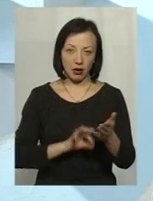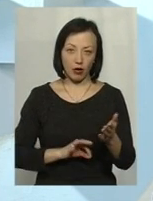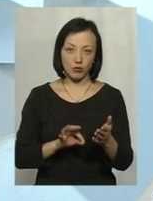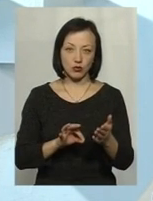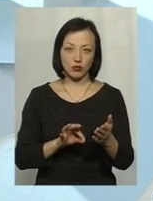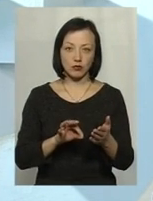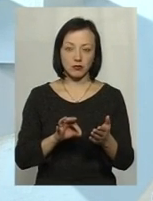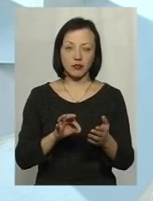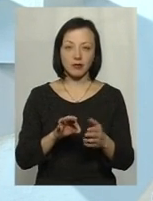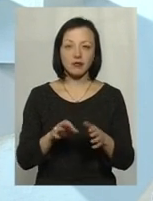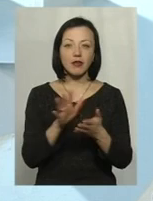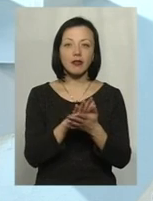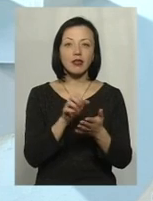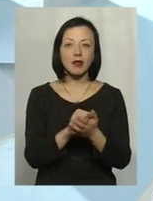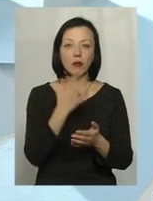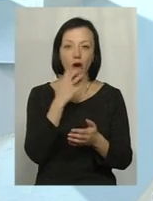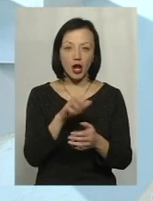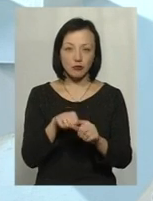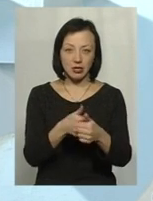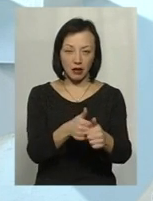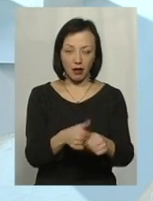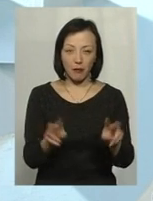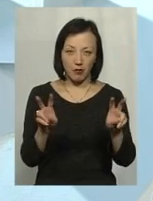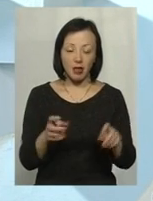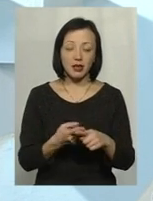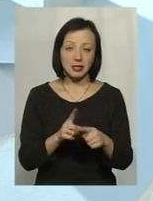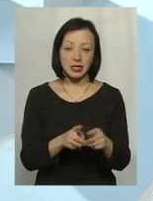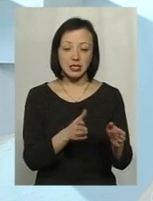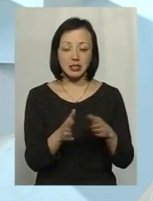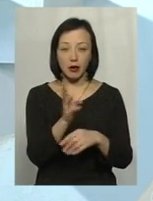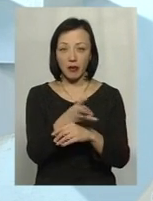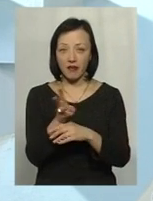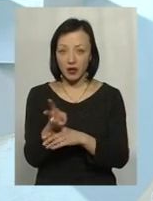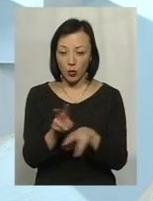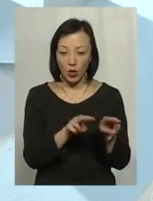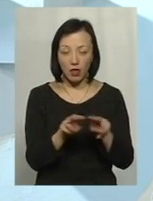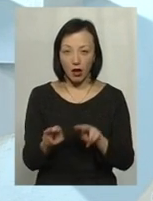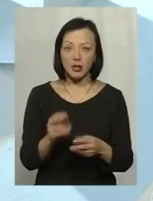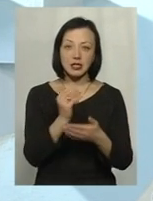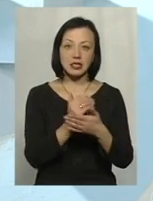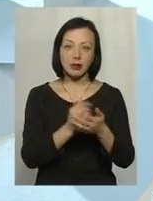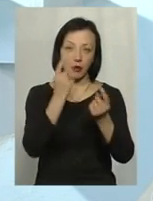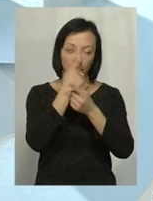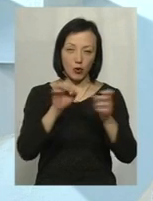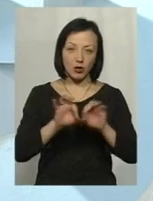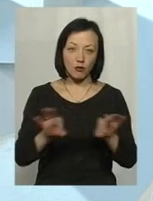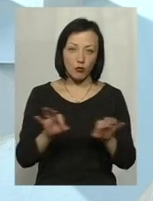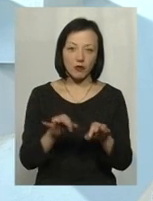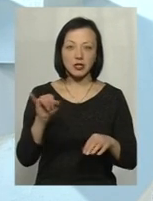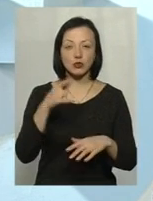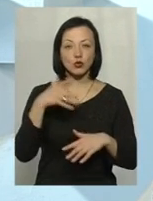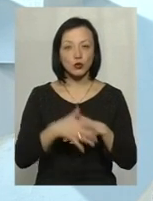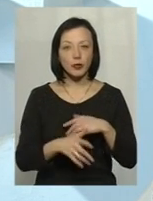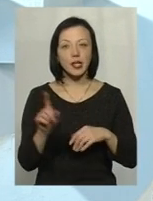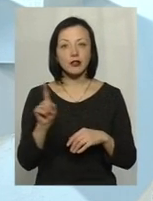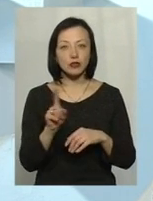того, щоб розкривати по гарячим слідам, зрозуміло, що це і система відеонагляду, і система проінформованості, і зрозуміло,